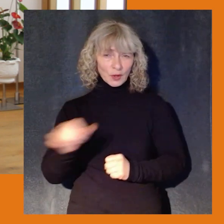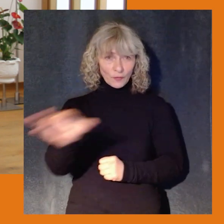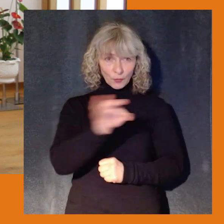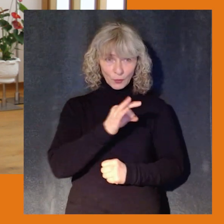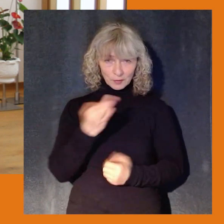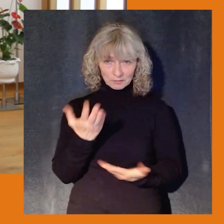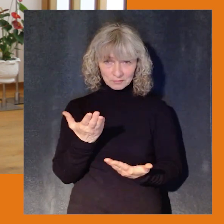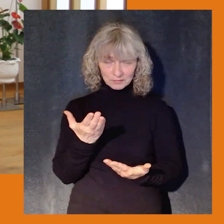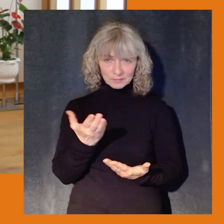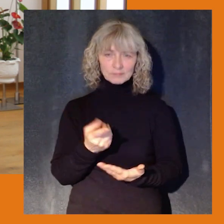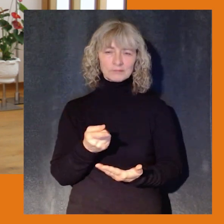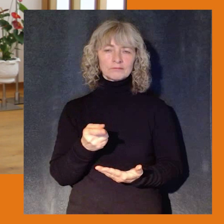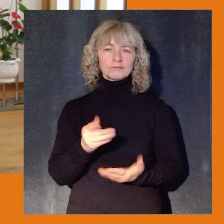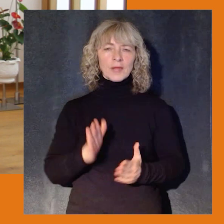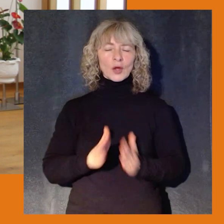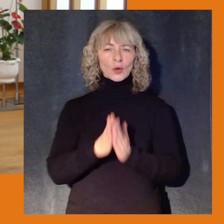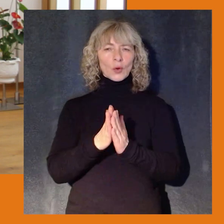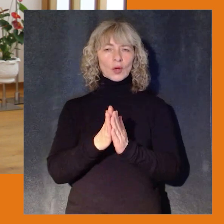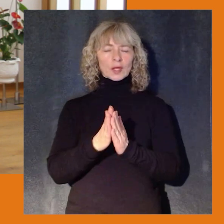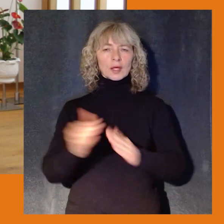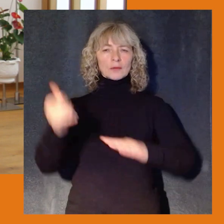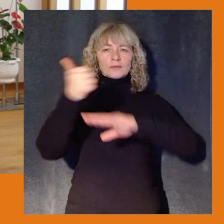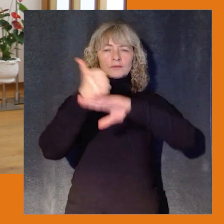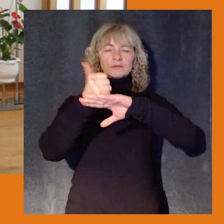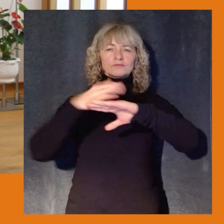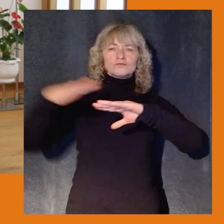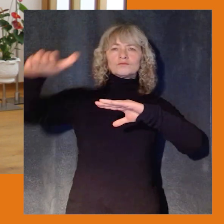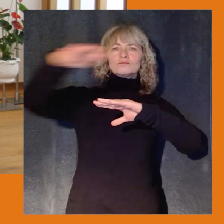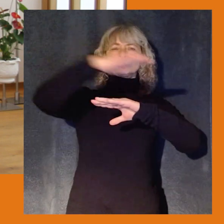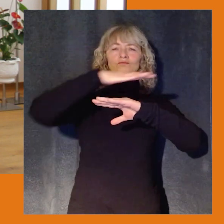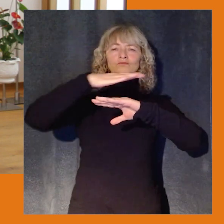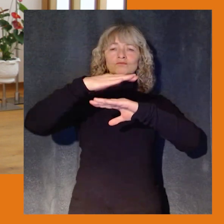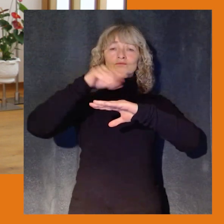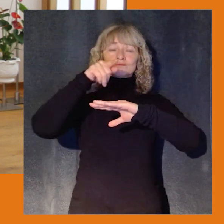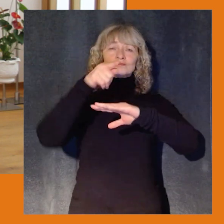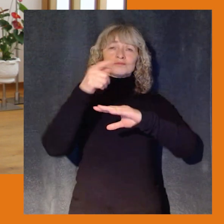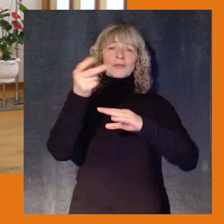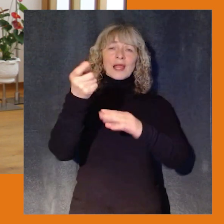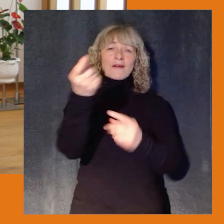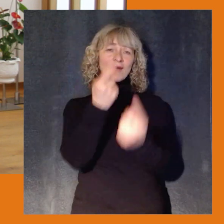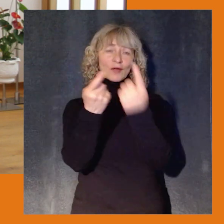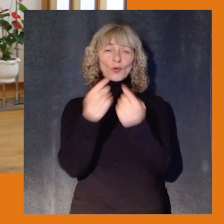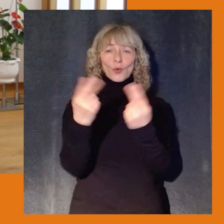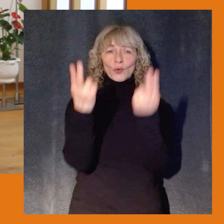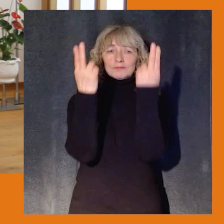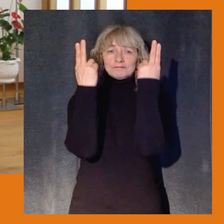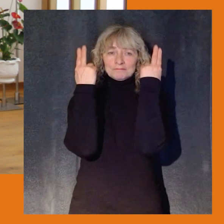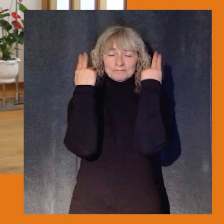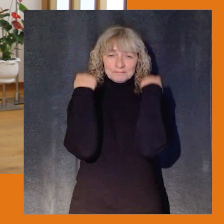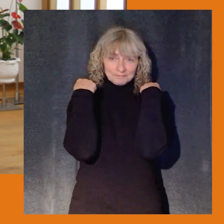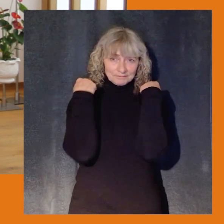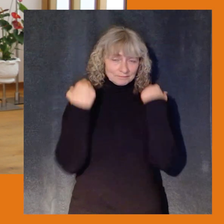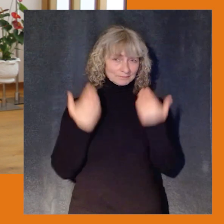Sind wir nicht als Kirche auf verantwortlichen und leitenden Ebenen den Versuchungen erlegen?